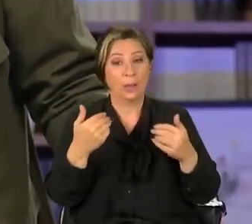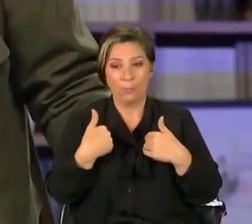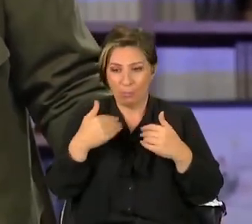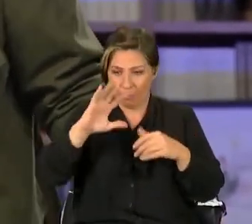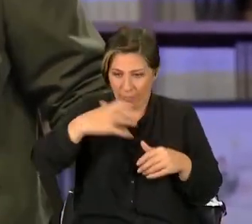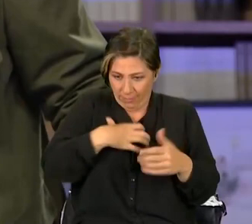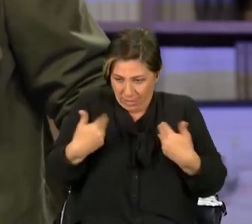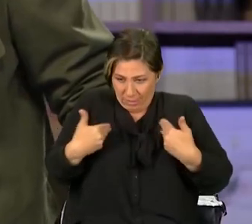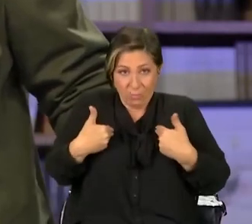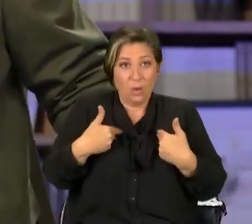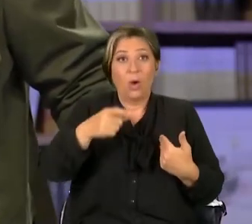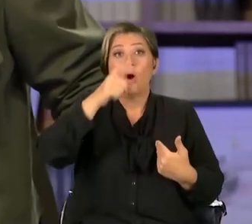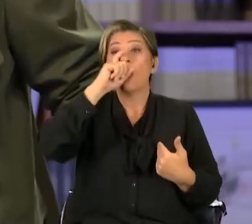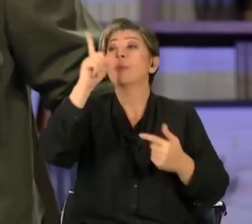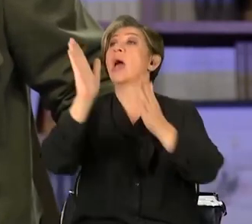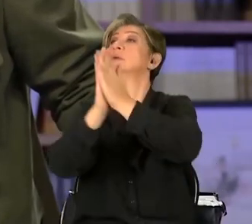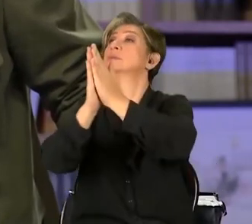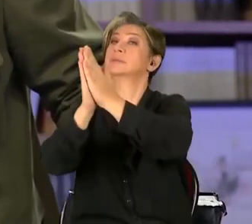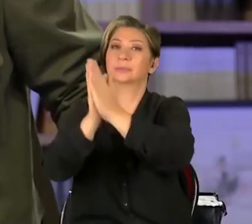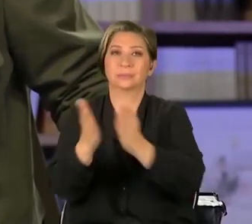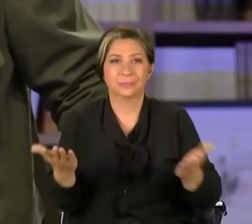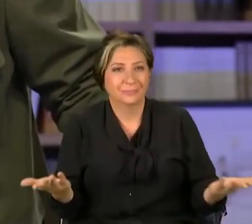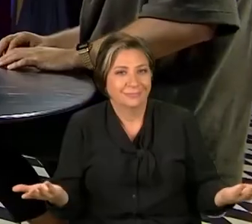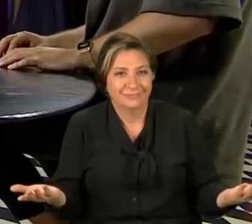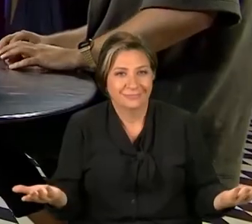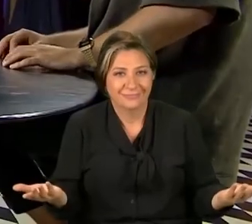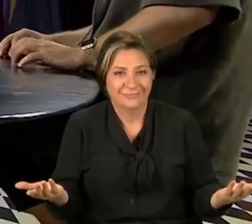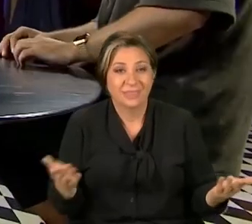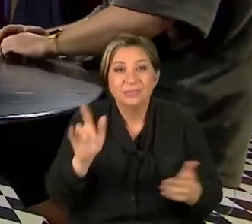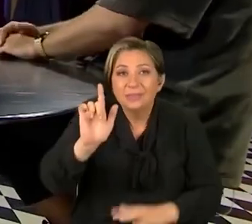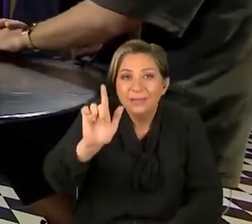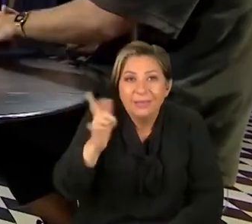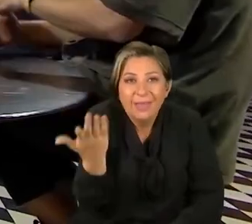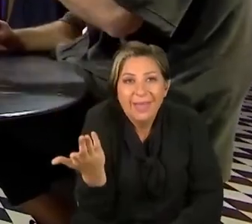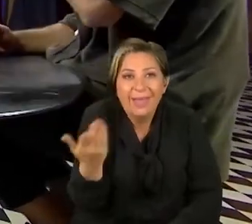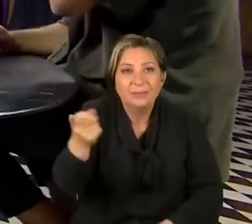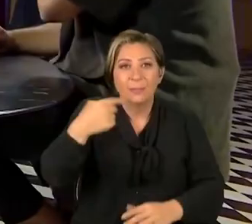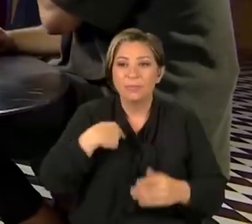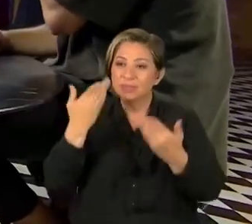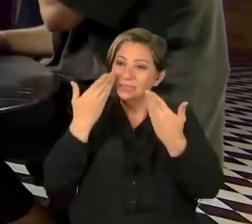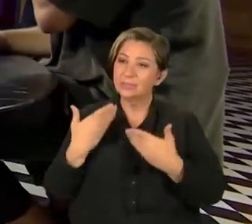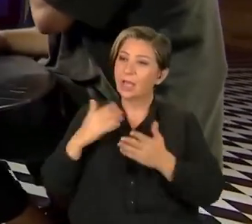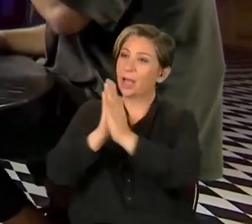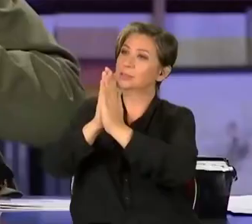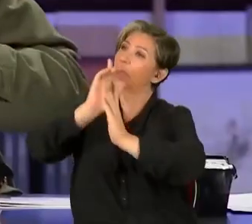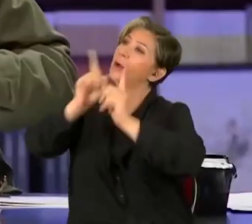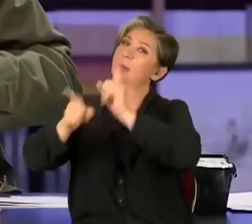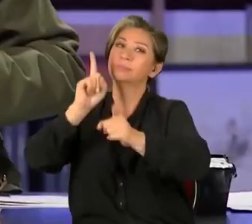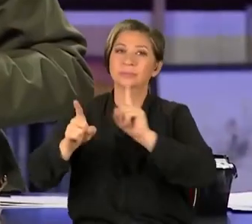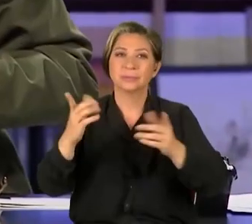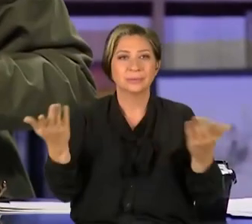programı sahibiyim diyor ki Okan bayülgen'e bir alkış alalım Sana ne lan Sen niye benim seyirciğimin alkışını